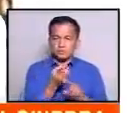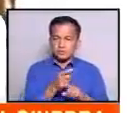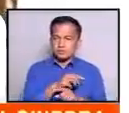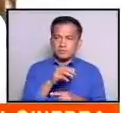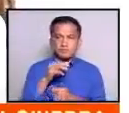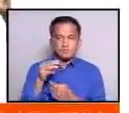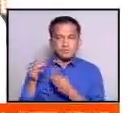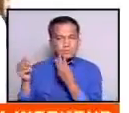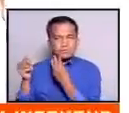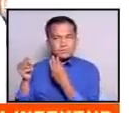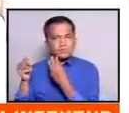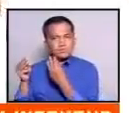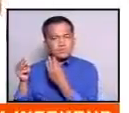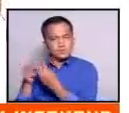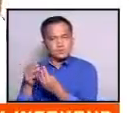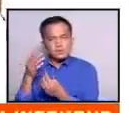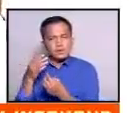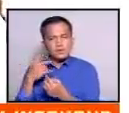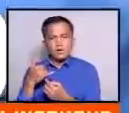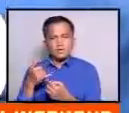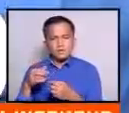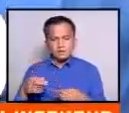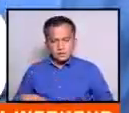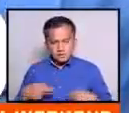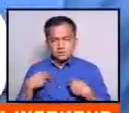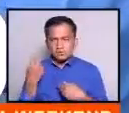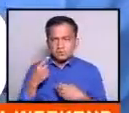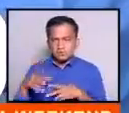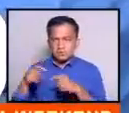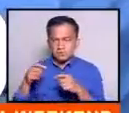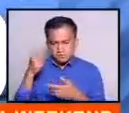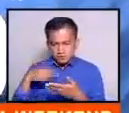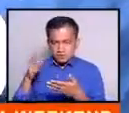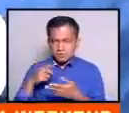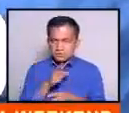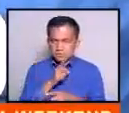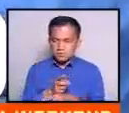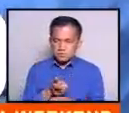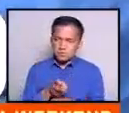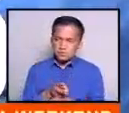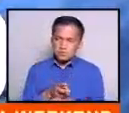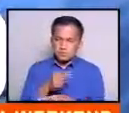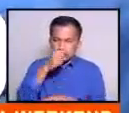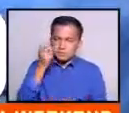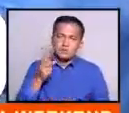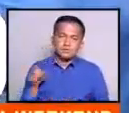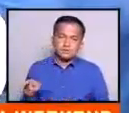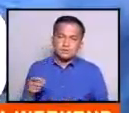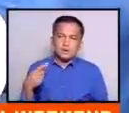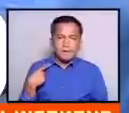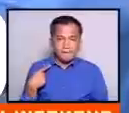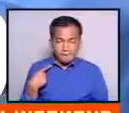Muntinlupa. So bakit residents lang din yung mag-a-adopt? To check kung talagang inaalagaan po ba, because there are